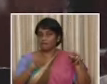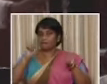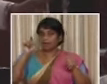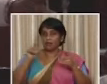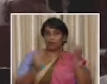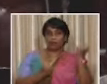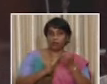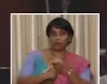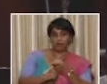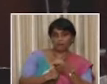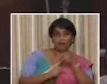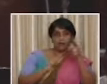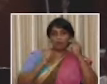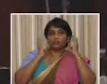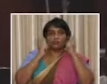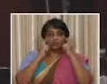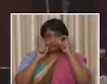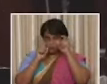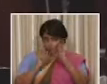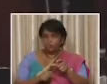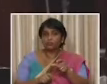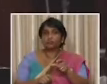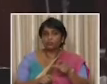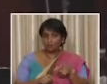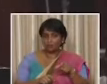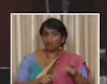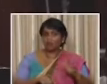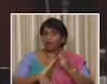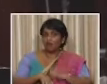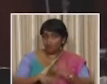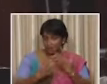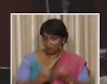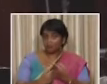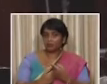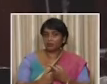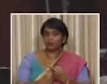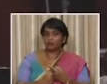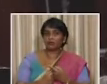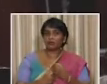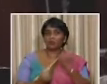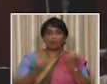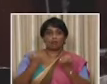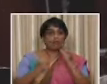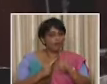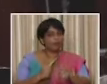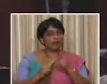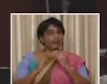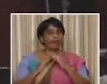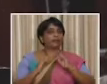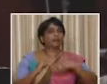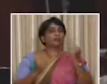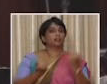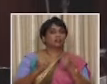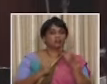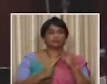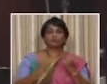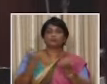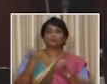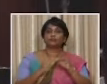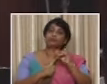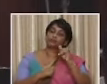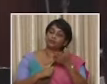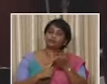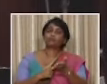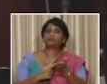මෙයාට කාරකක් තියෙනවද? ඒවා බලන්න අවස්ථාවක් තියෙනවද? දැන් ආරේ කාරකක් තියෙනවා නම් gedara ඉස්සරහා ඒ කාරක